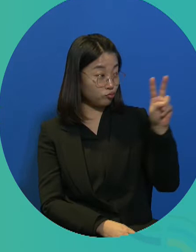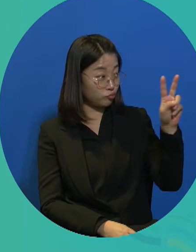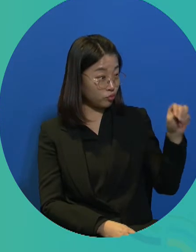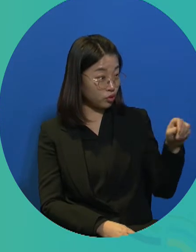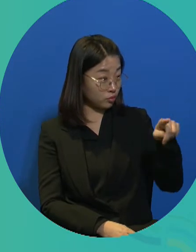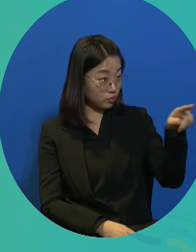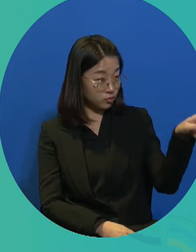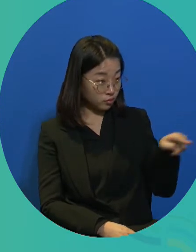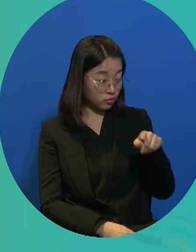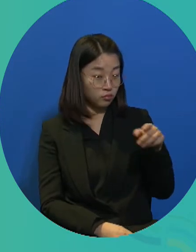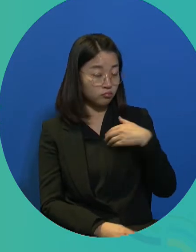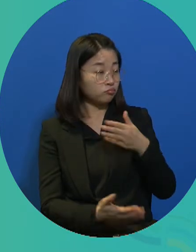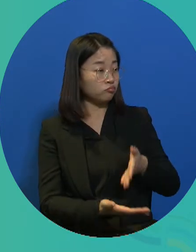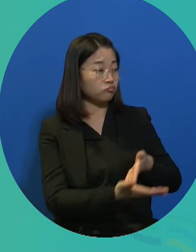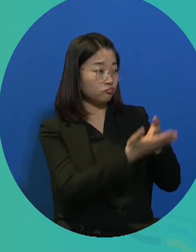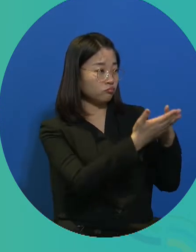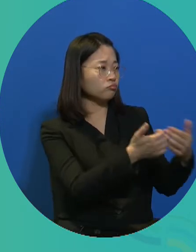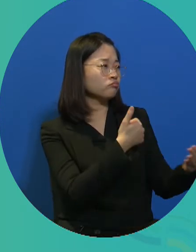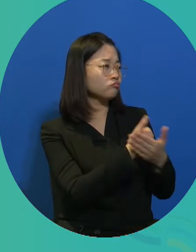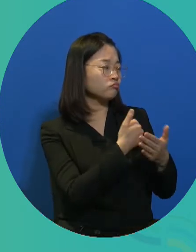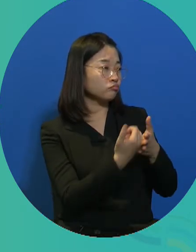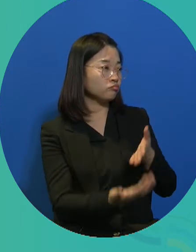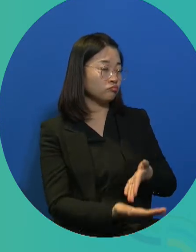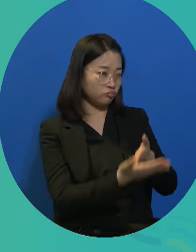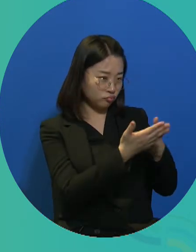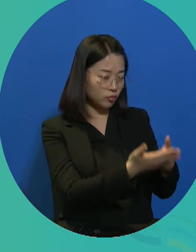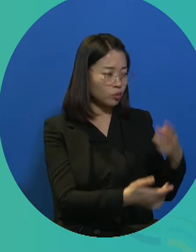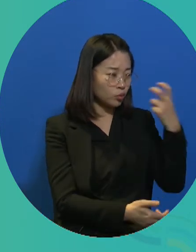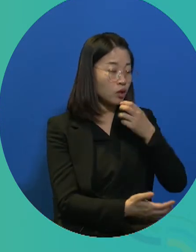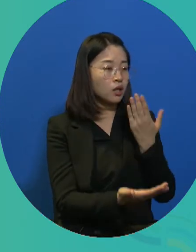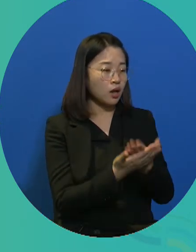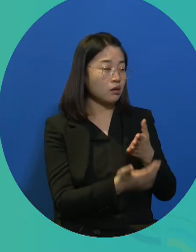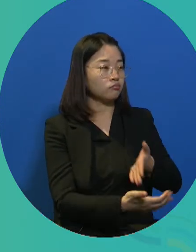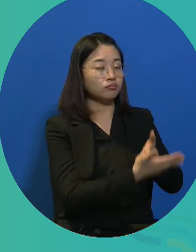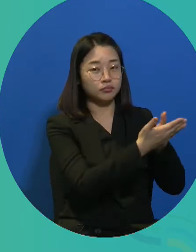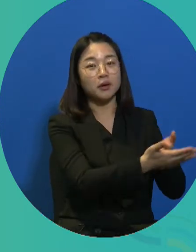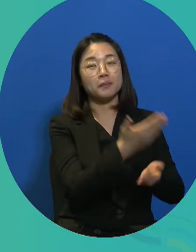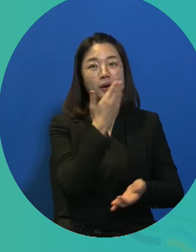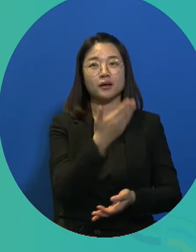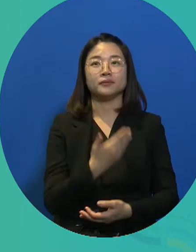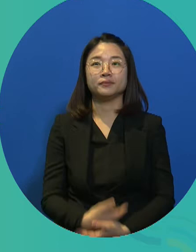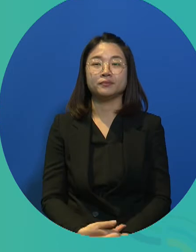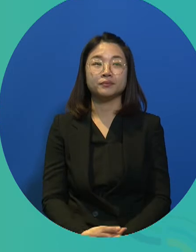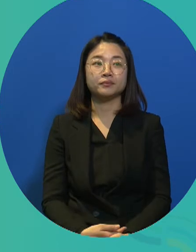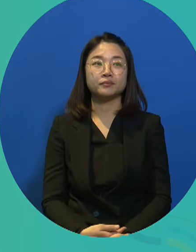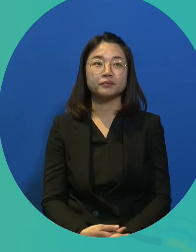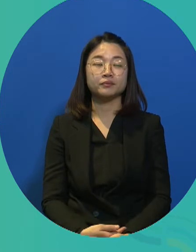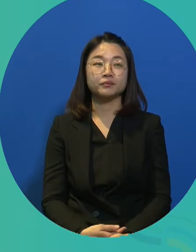위원회에 진정을 제기하거나 조사 청구를 할 수 있습니다. 또한 시효 제한도